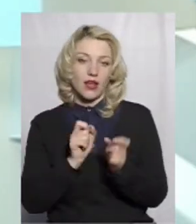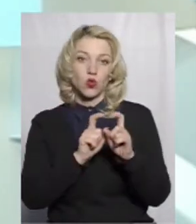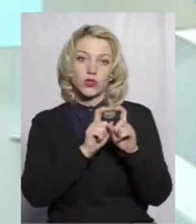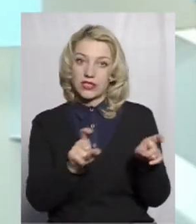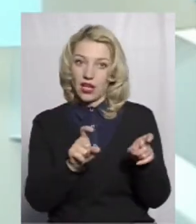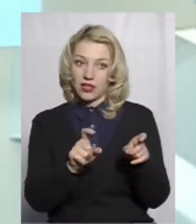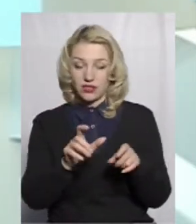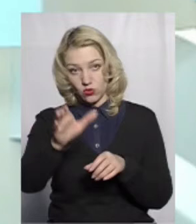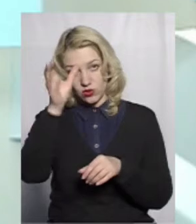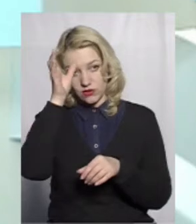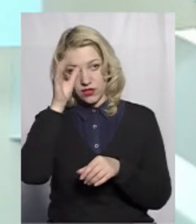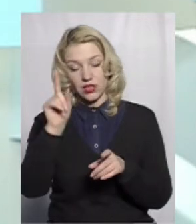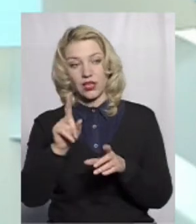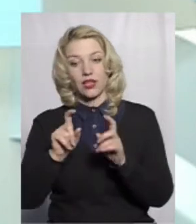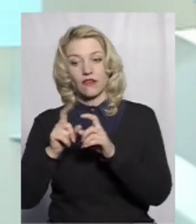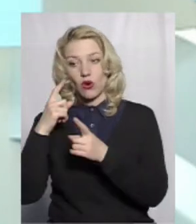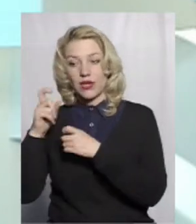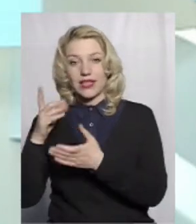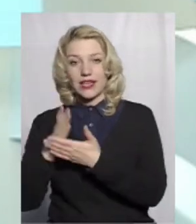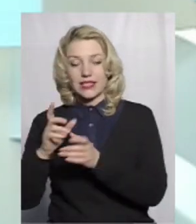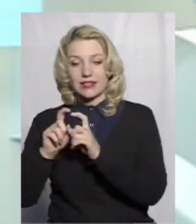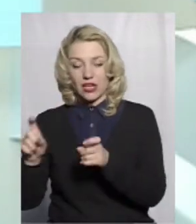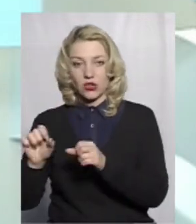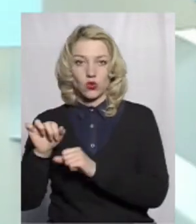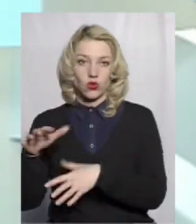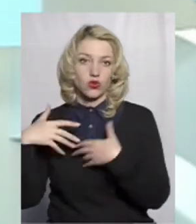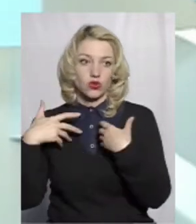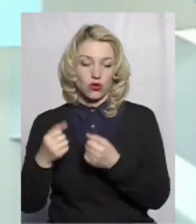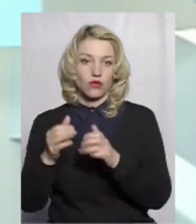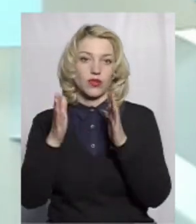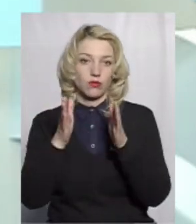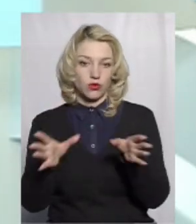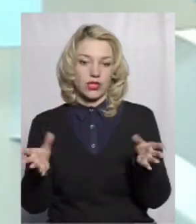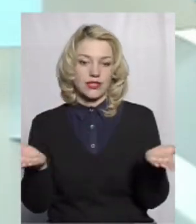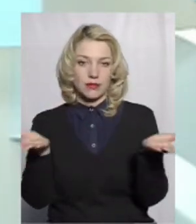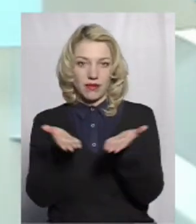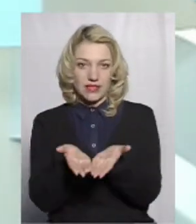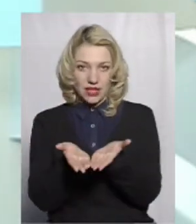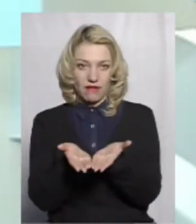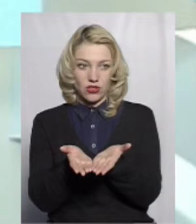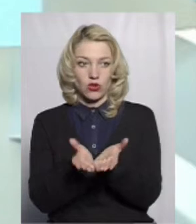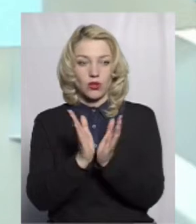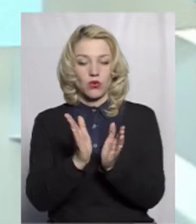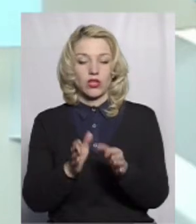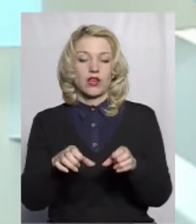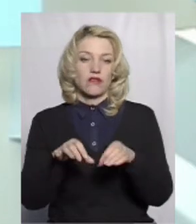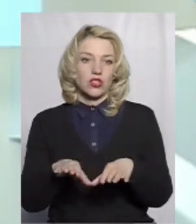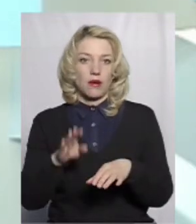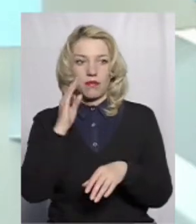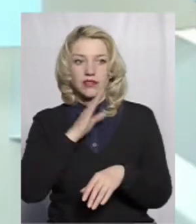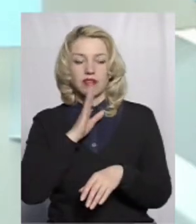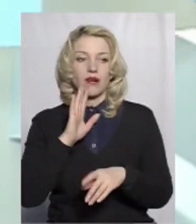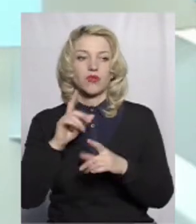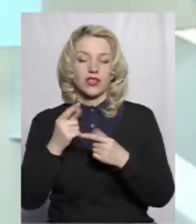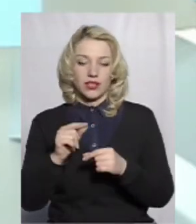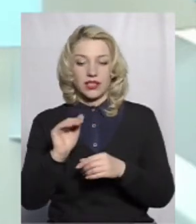закладі освіти, і інформація, яка є у закладі охорони здоров'я, буде співставлено і вирішено разом з батьками, де дитину, яку